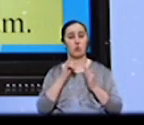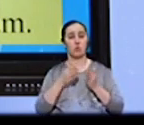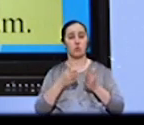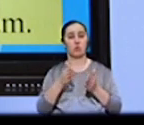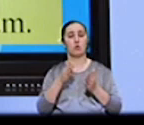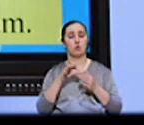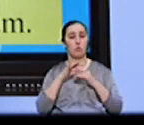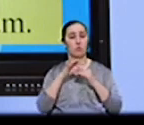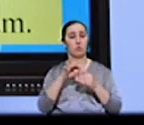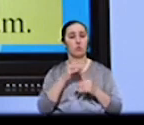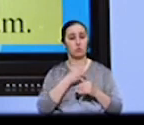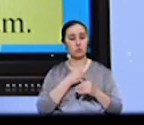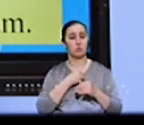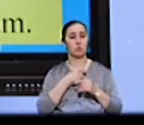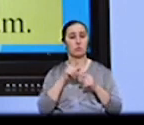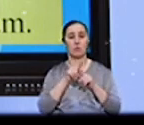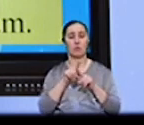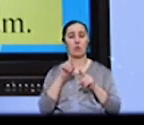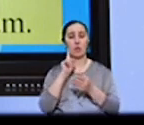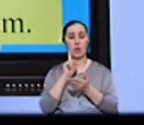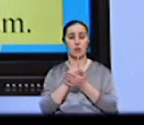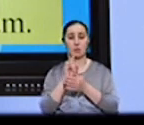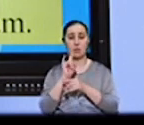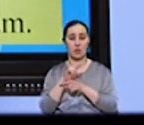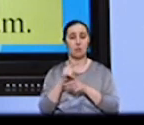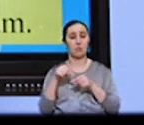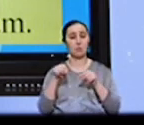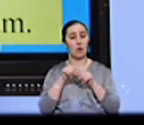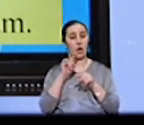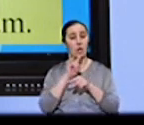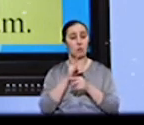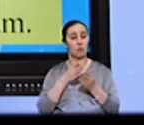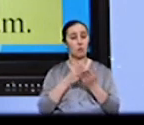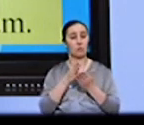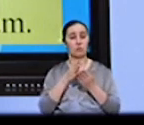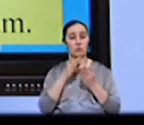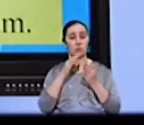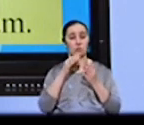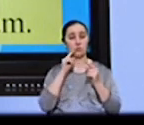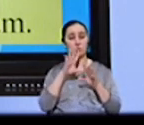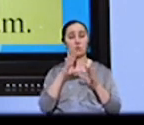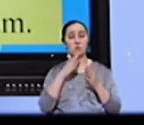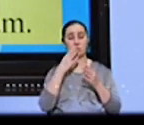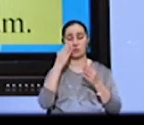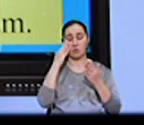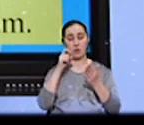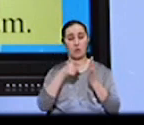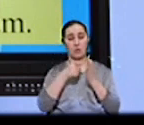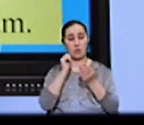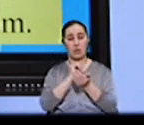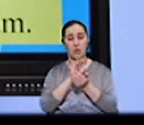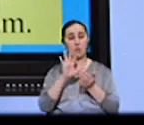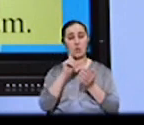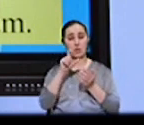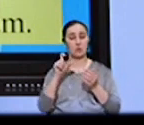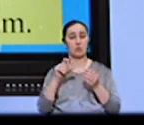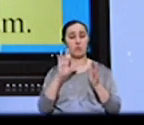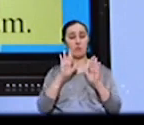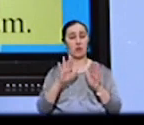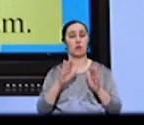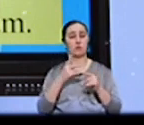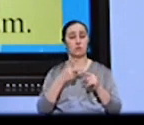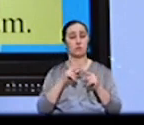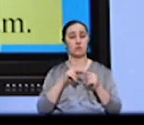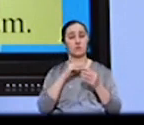yo'lga boshlamoqchi bo'ladilar. Albatta aldab. Lekin siz mana shu aldov yo'lga uchmasdan, umuman tanimagan insoningiz bilan